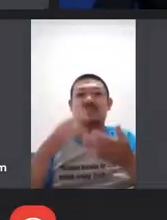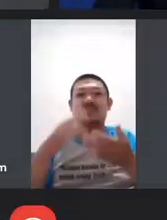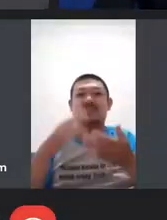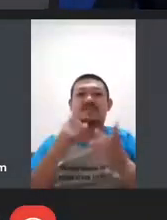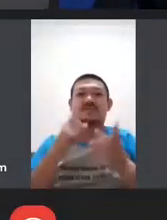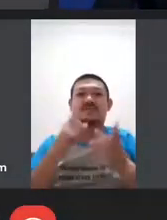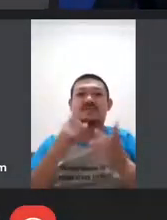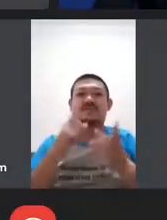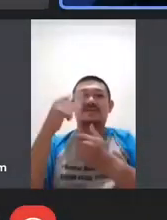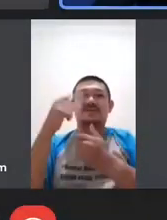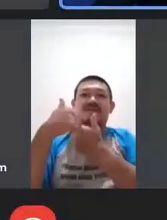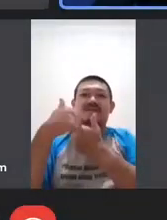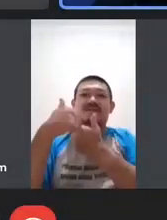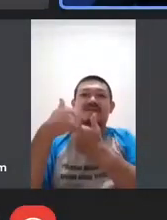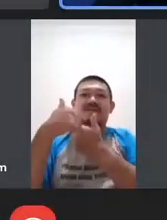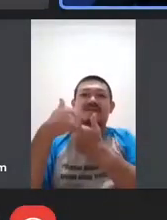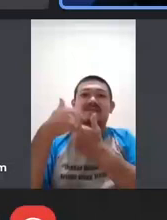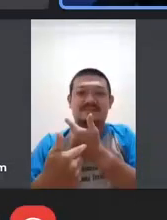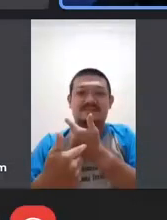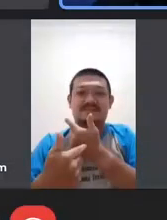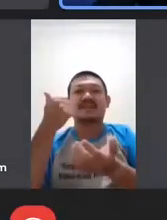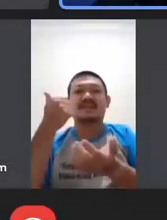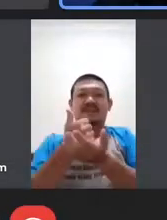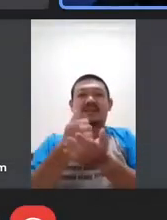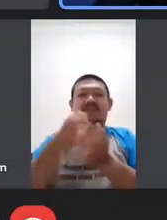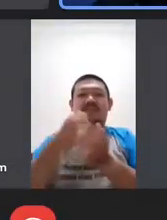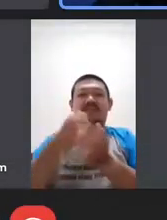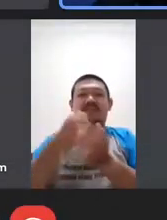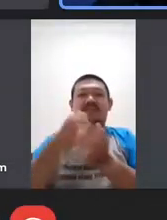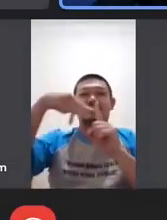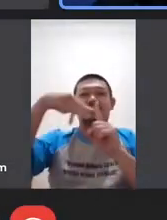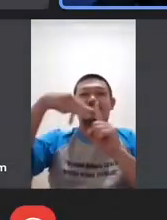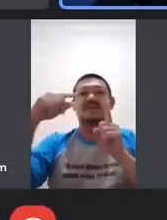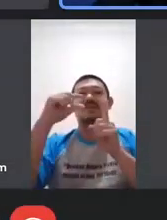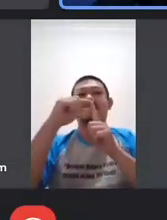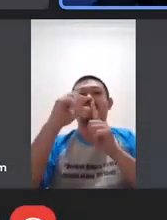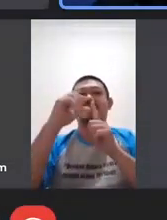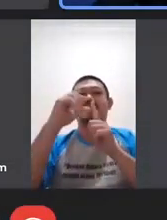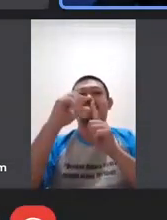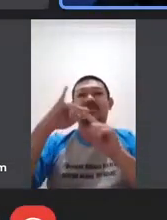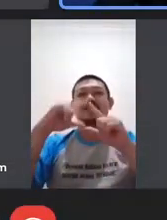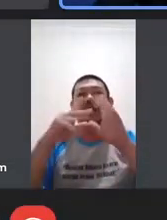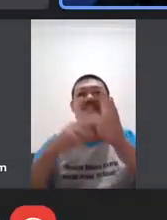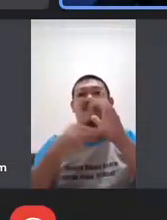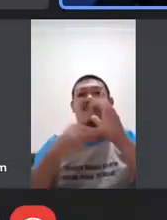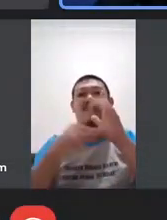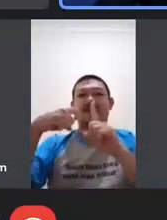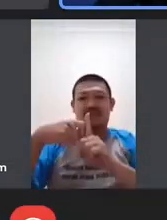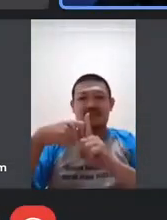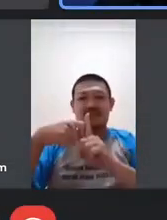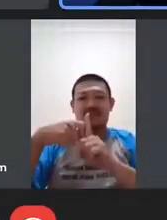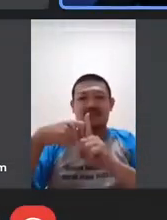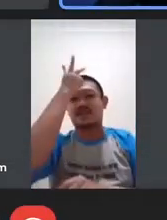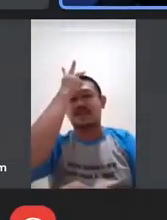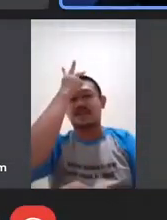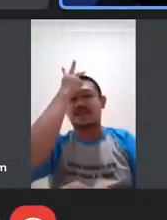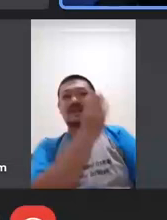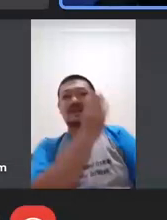Oh Halo perkenalkan nama saya Wi lli Saya asli